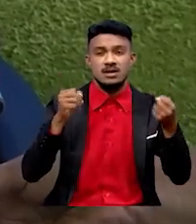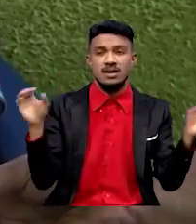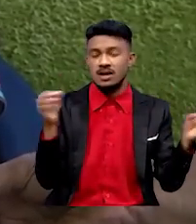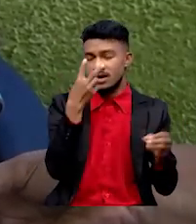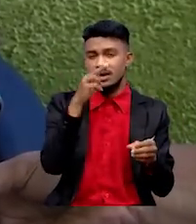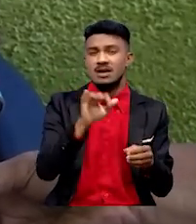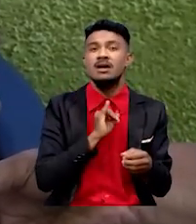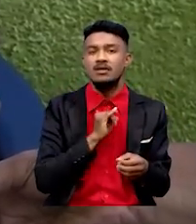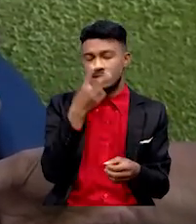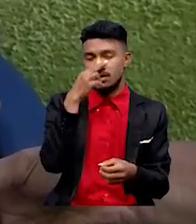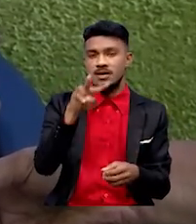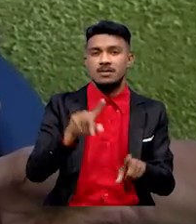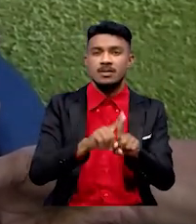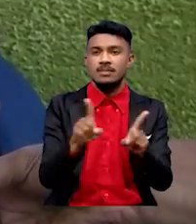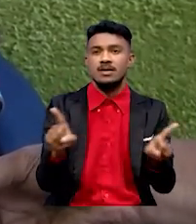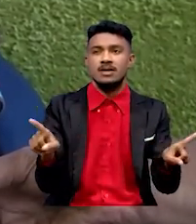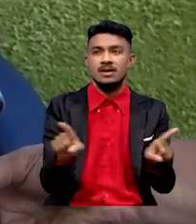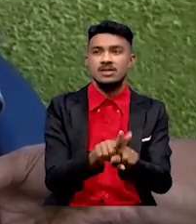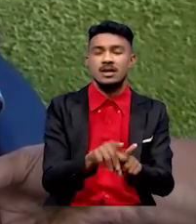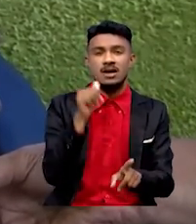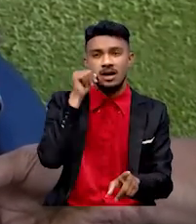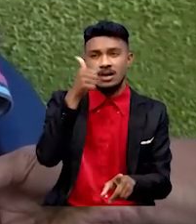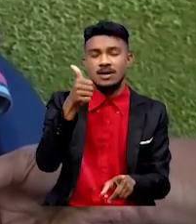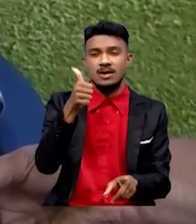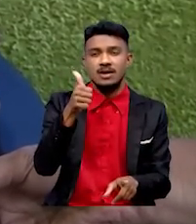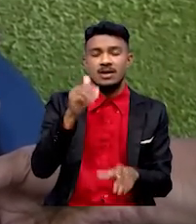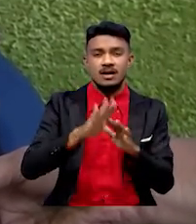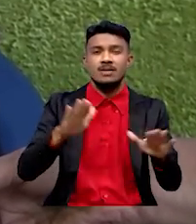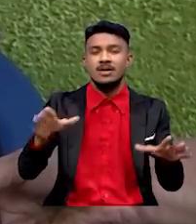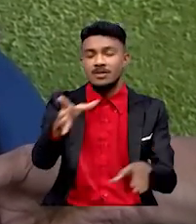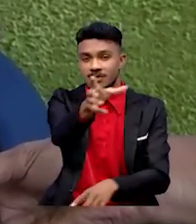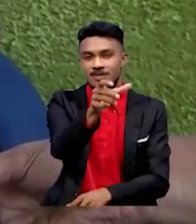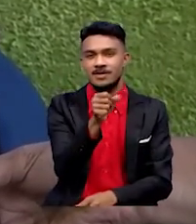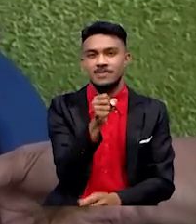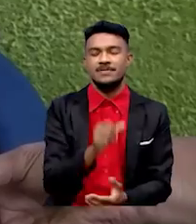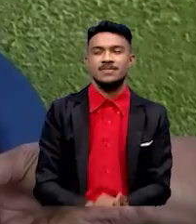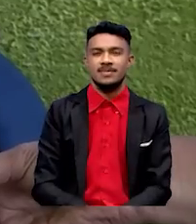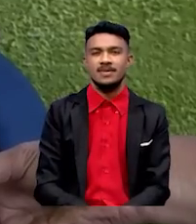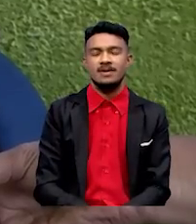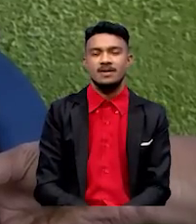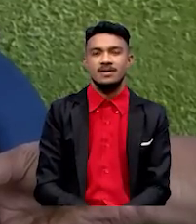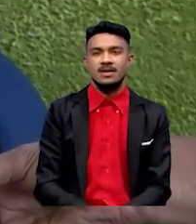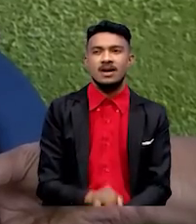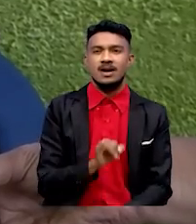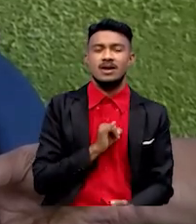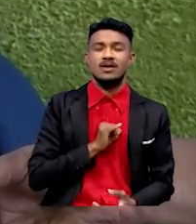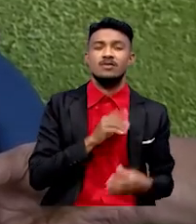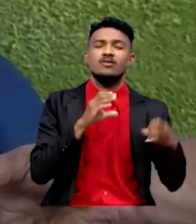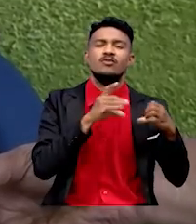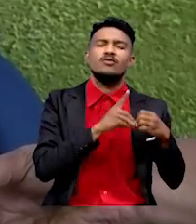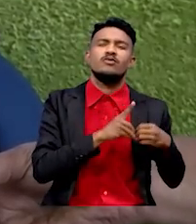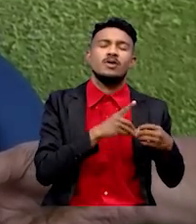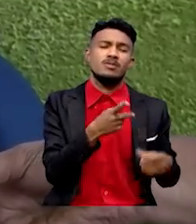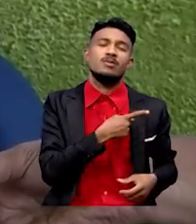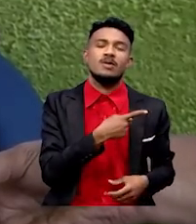hari tiba. Ada hansat apa empalan sana lebar mai putih dia na. Mai putih dia hanya puan para mora sah tu bala